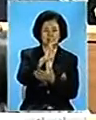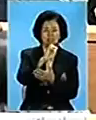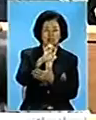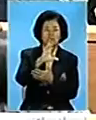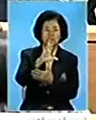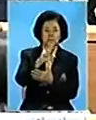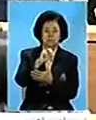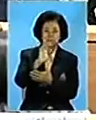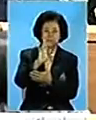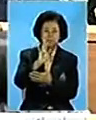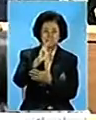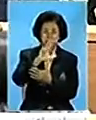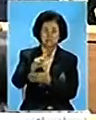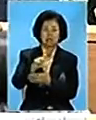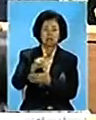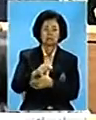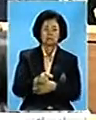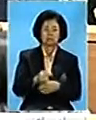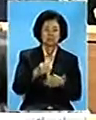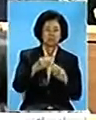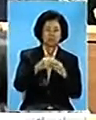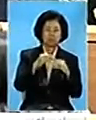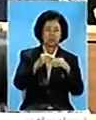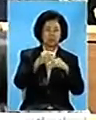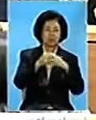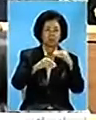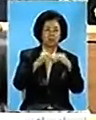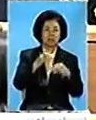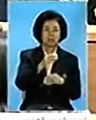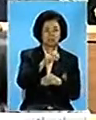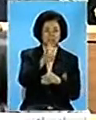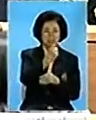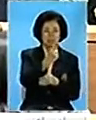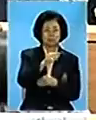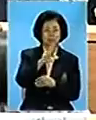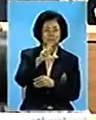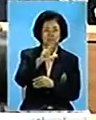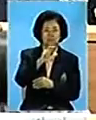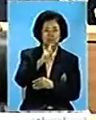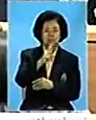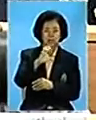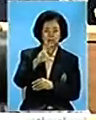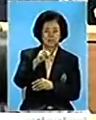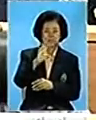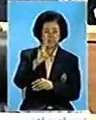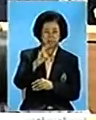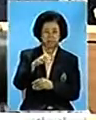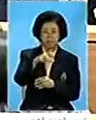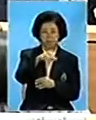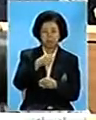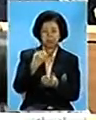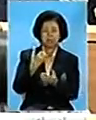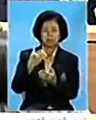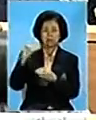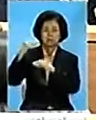ล้านเฉลี่ยโครงการละ 3.4 ล้านนี่นะครับผมลองเฉลี่ยให้ท่านนี่นะฮะเอานี่แหละครับเอาไปพัฒนา